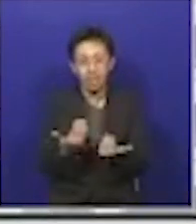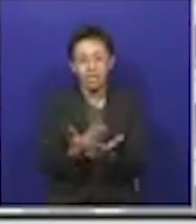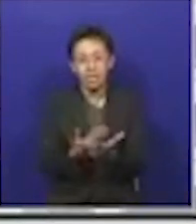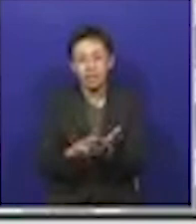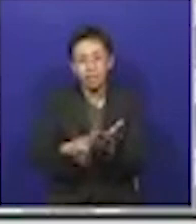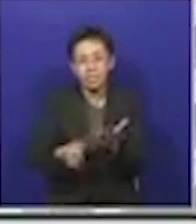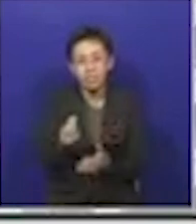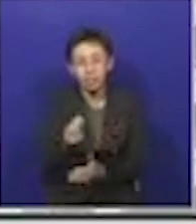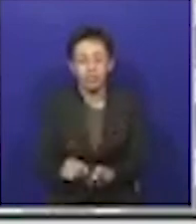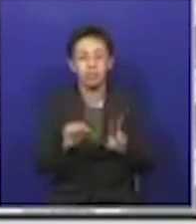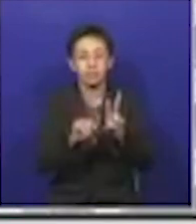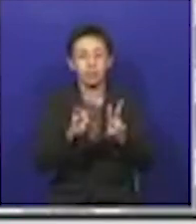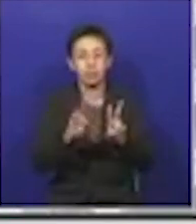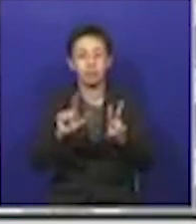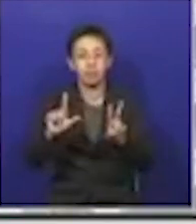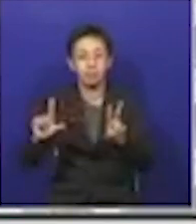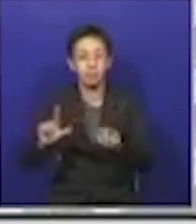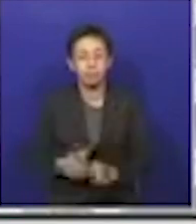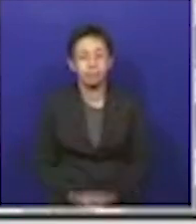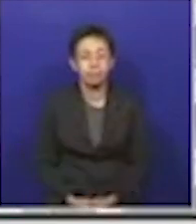ได้ 2.7 ล้านล้าน